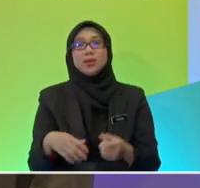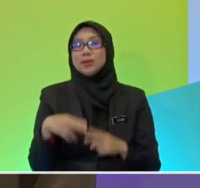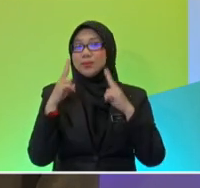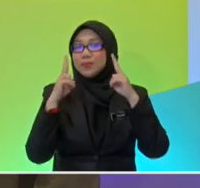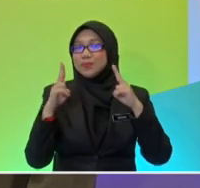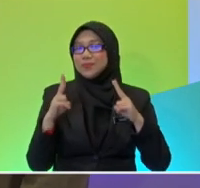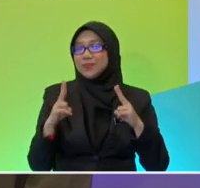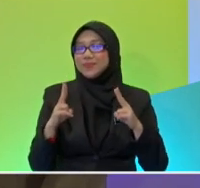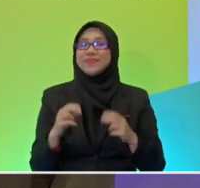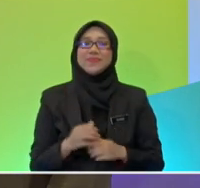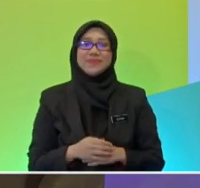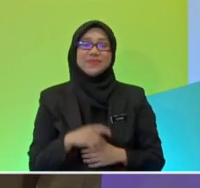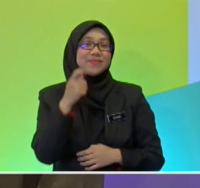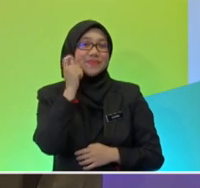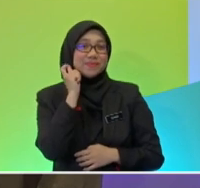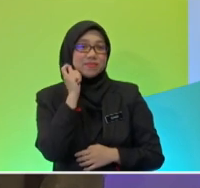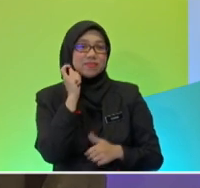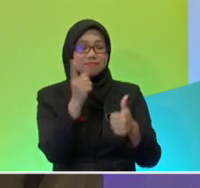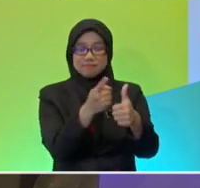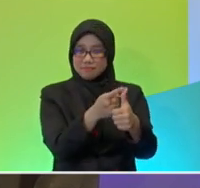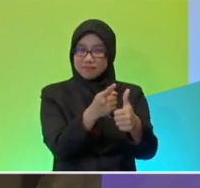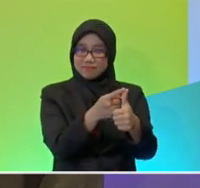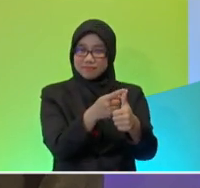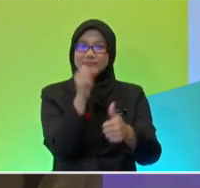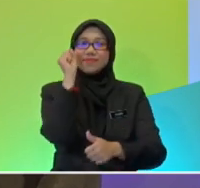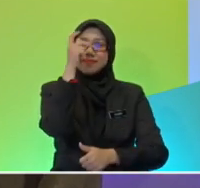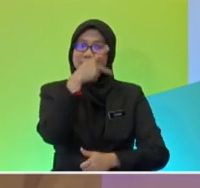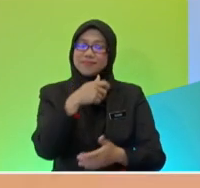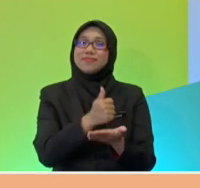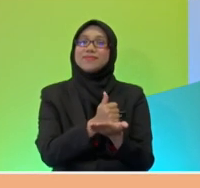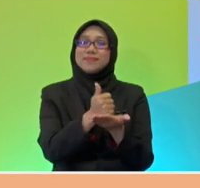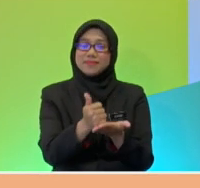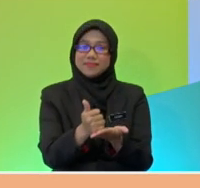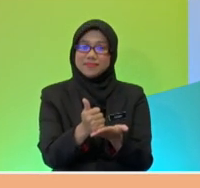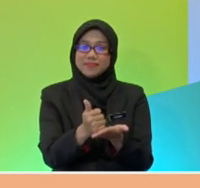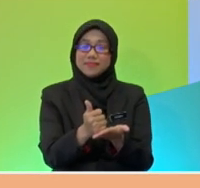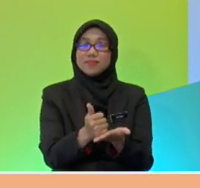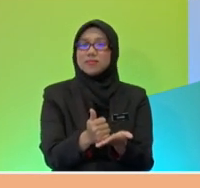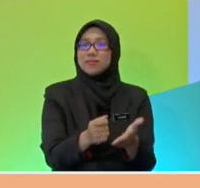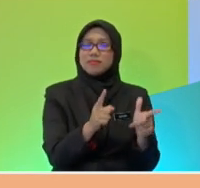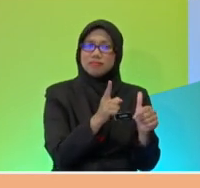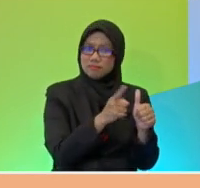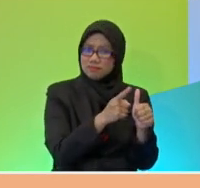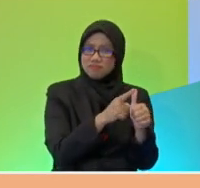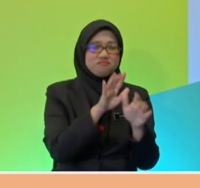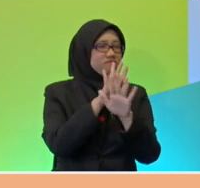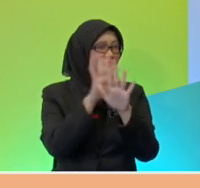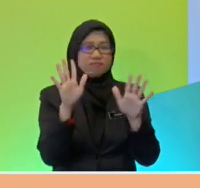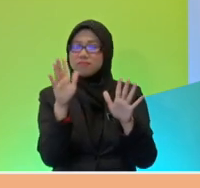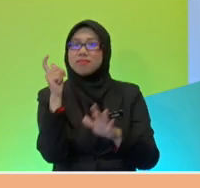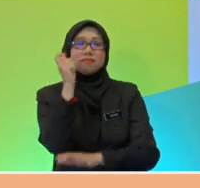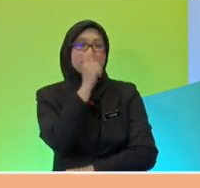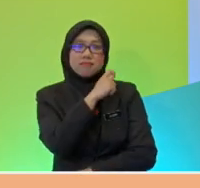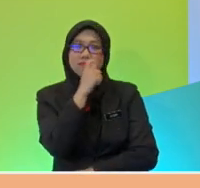tadi antaranya sifat amanah Nabi Muhammad Sallallahu Alaihi Wasallam yang pertama tidak menipu dalam